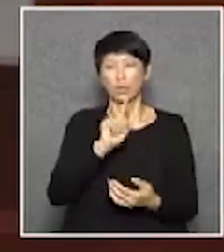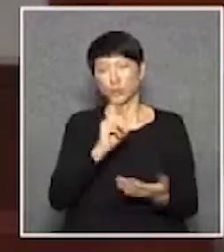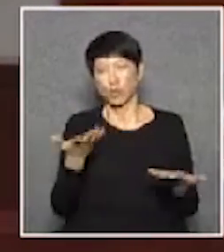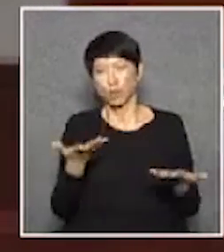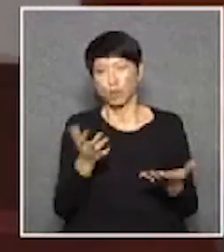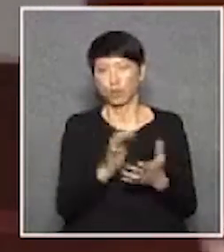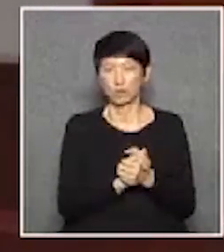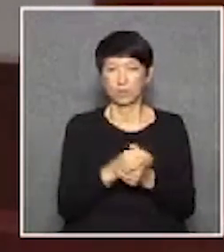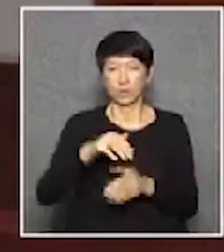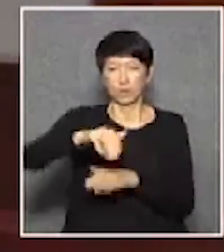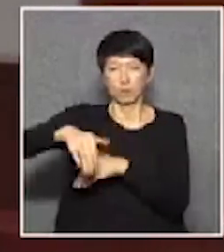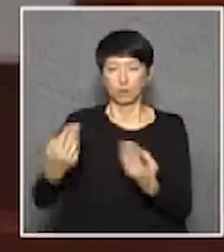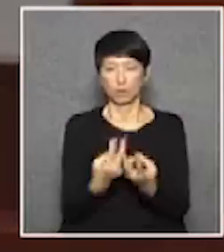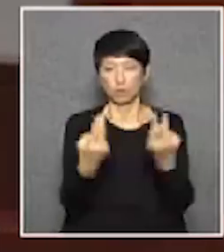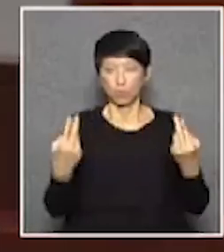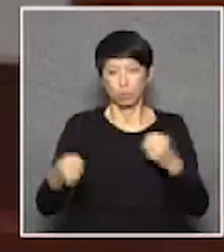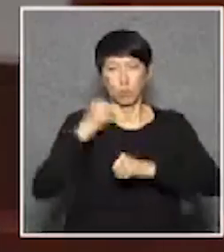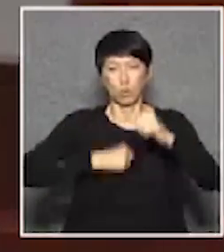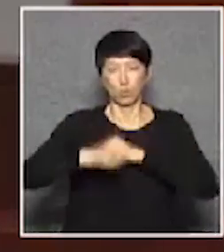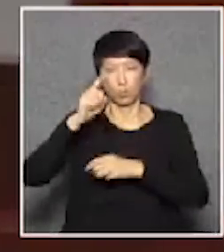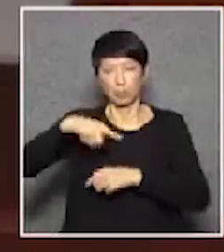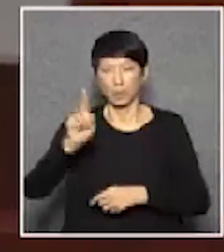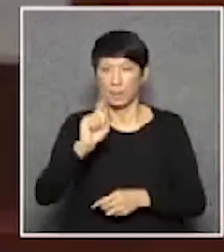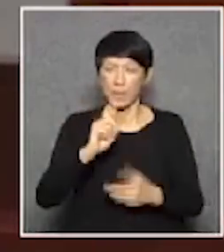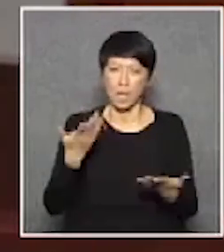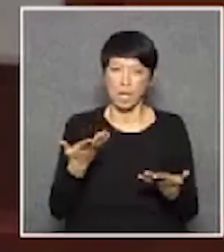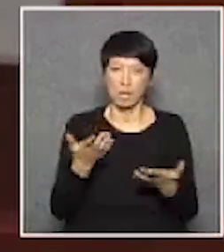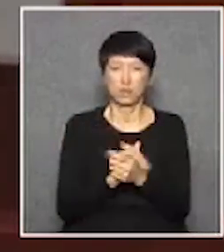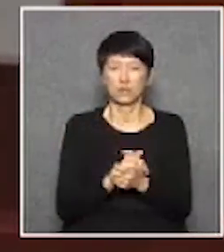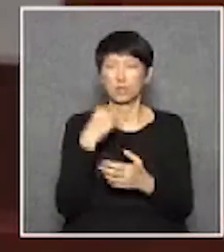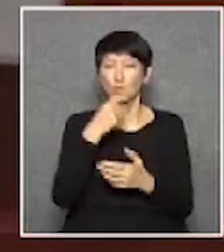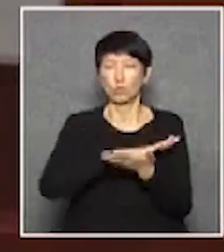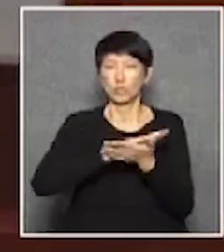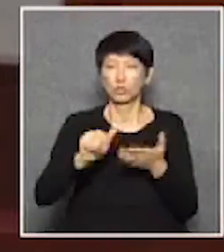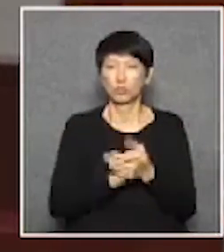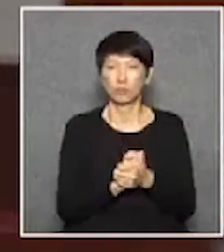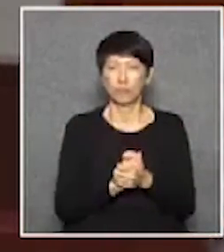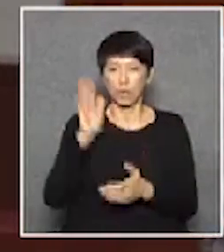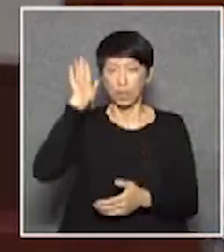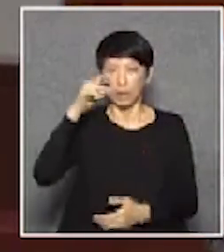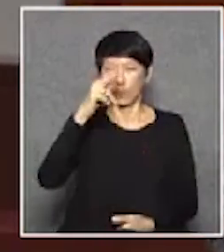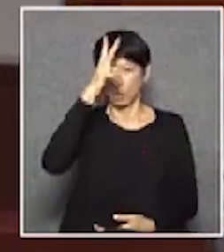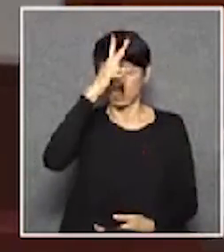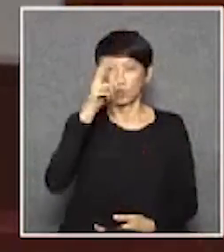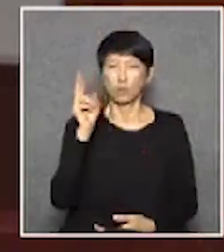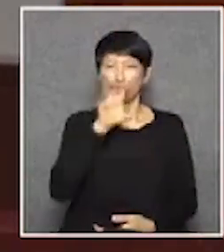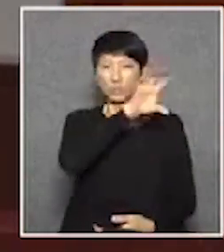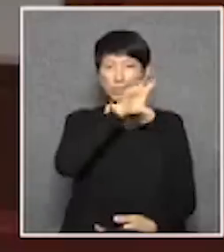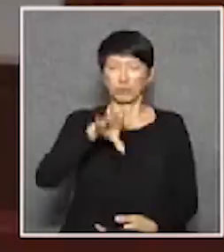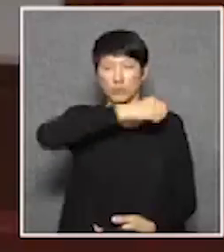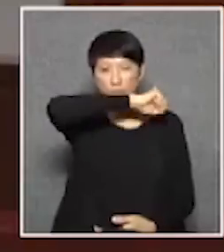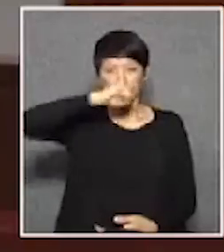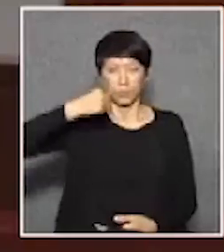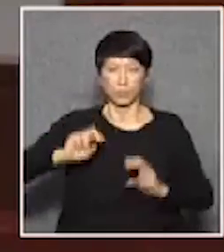郊野公園可以做啲咩活動咧？你呢個一定要講清楚嘅，係咪？嗱，我希望香港政府咧，其實可以仿效台灣咧，就發展出一